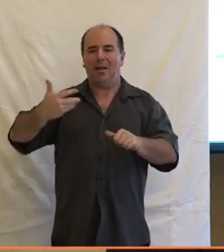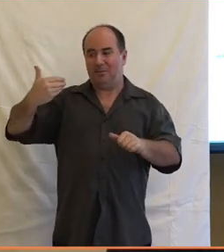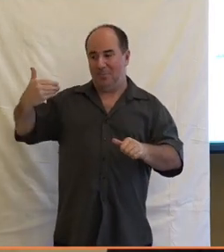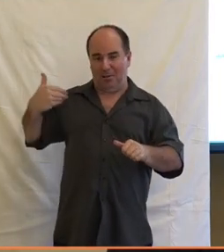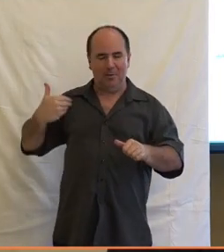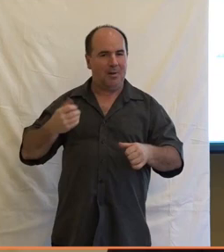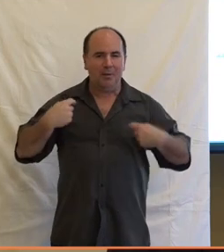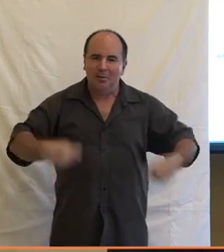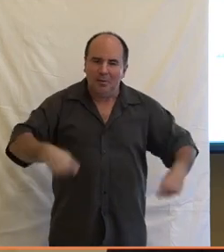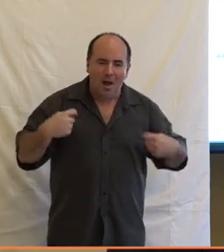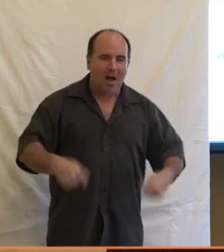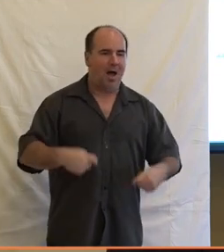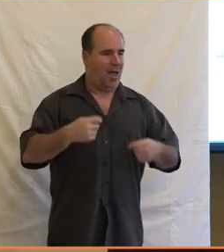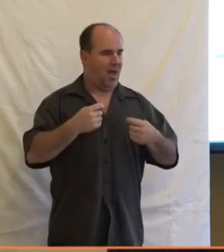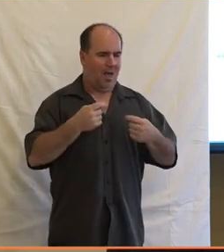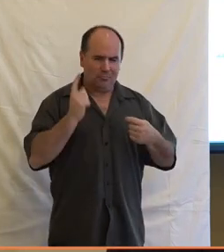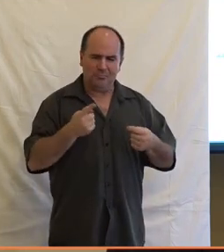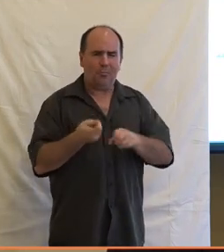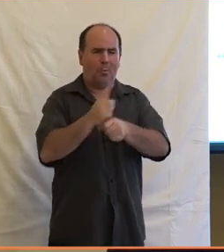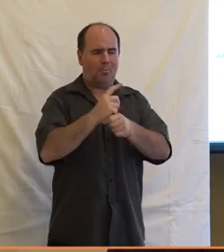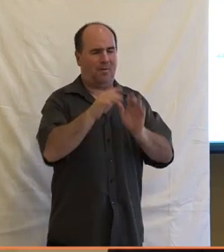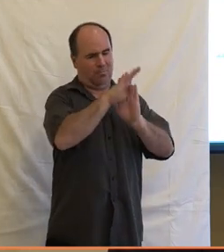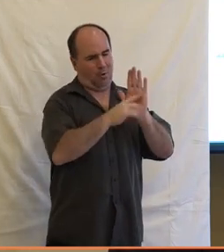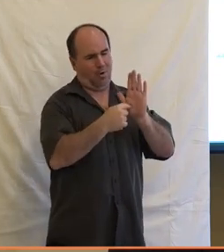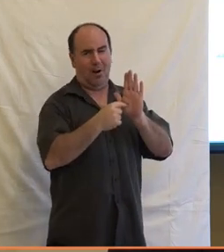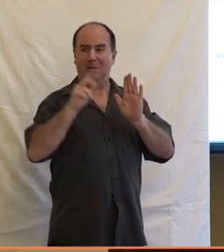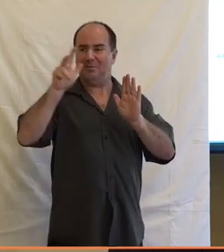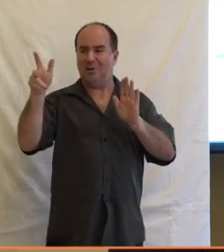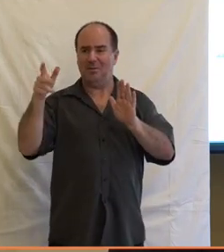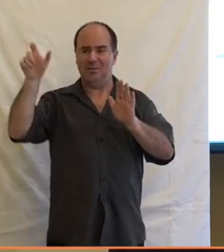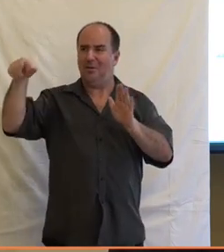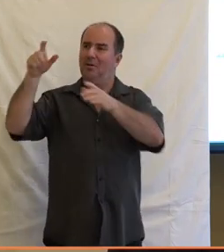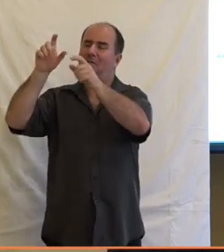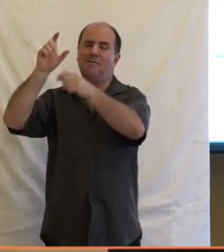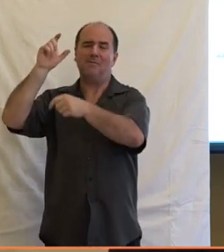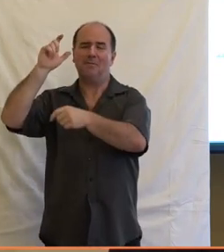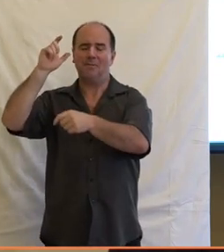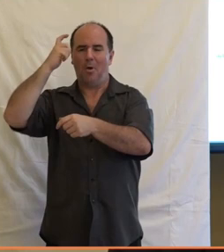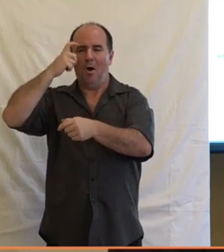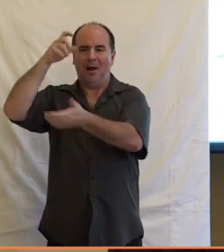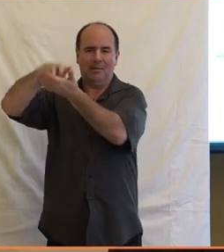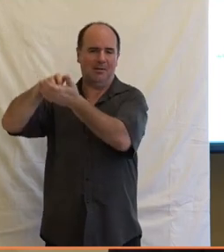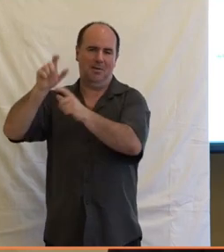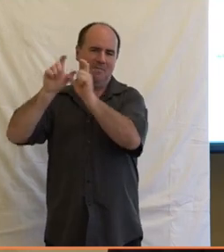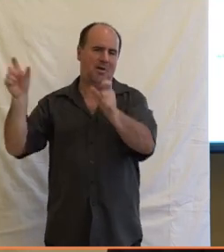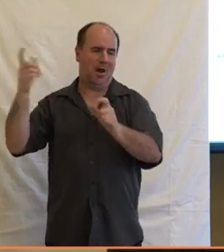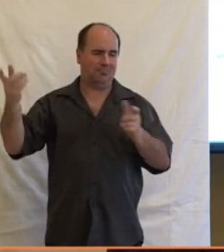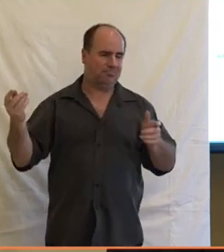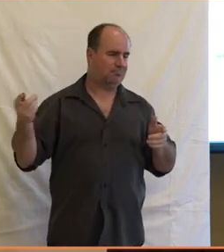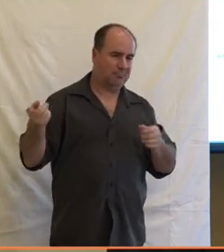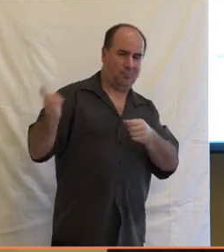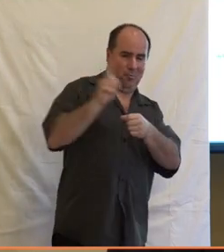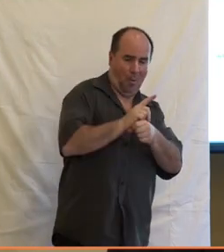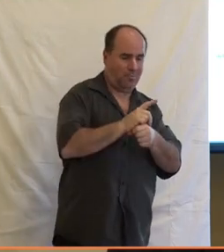zajišťovat přes třeba programy třetích stran dovážit třeba ze zahraničí, protože u nás se to ani nikomu